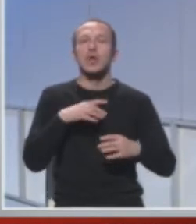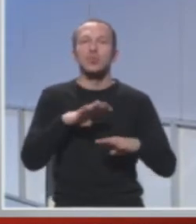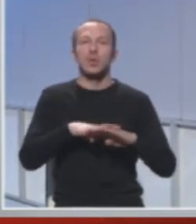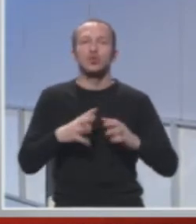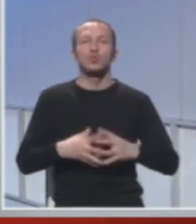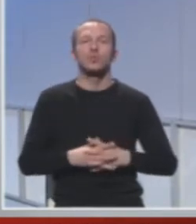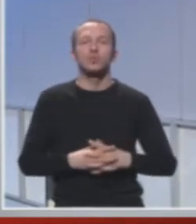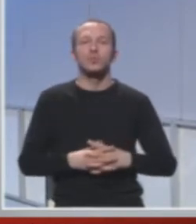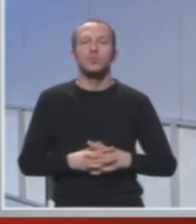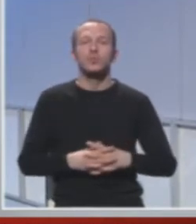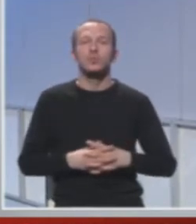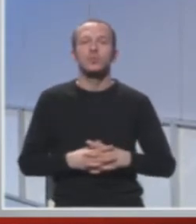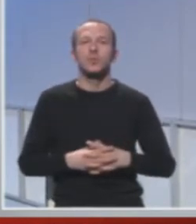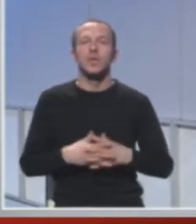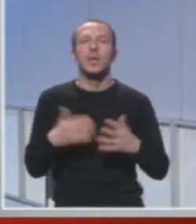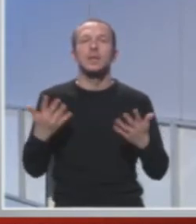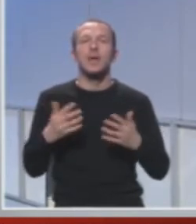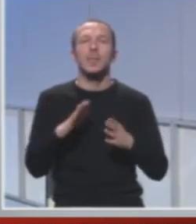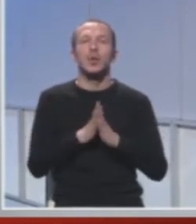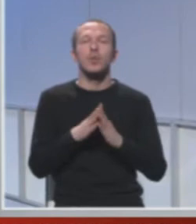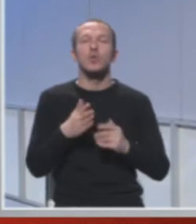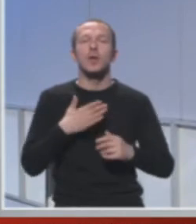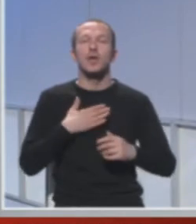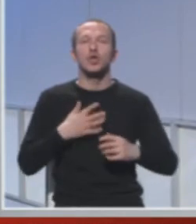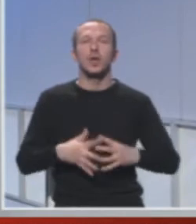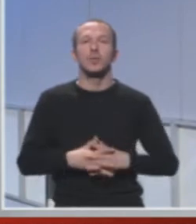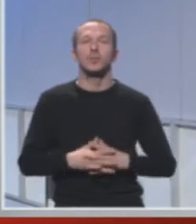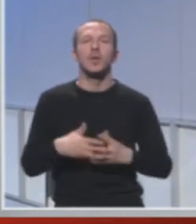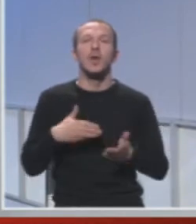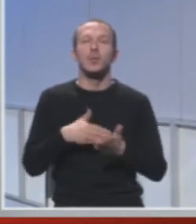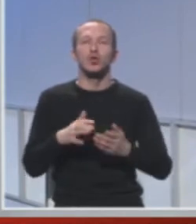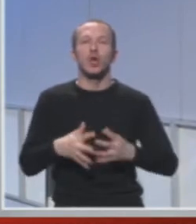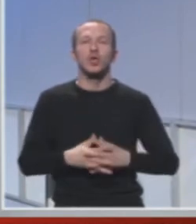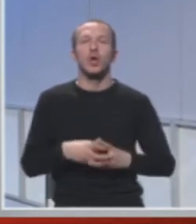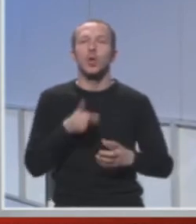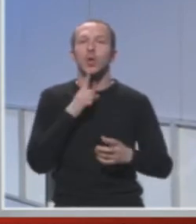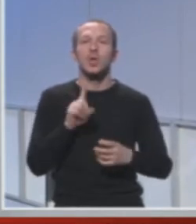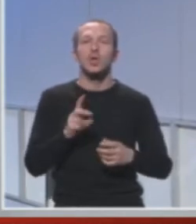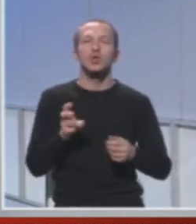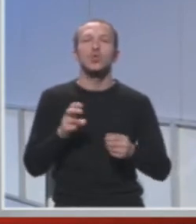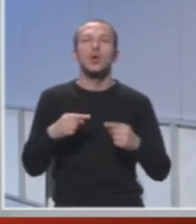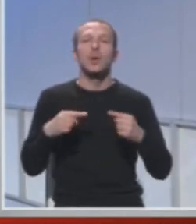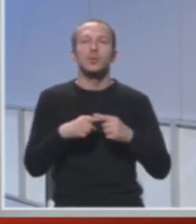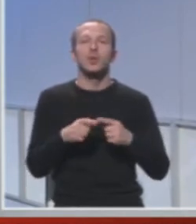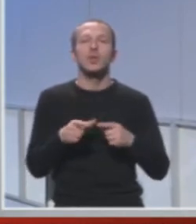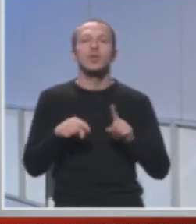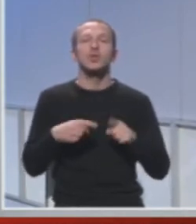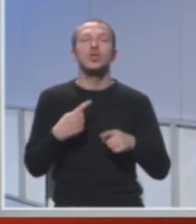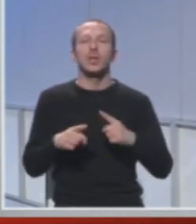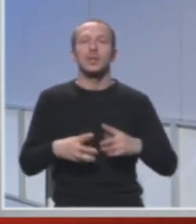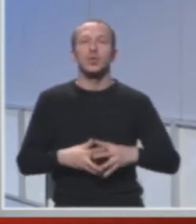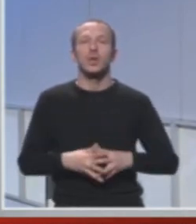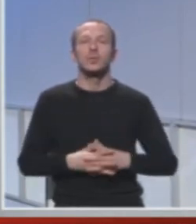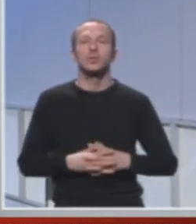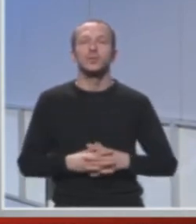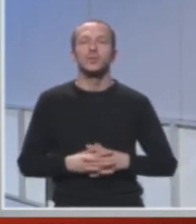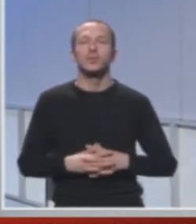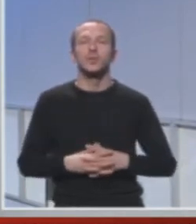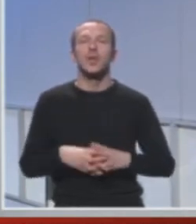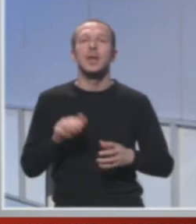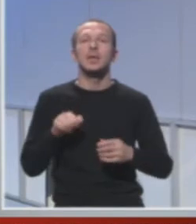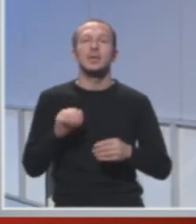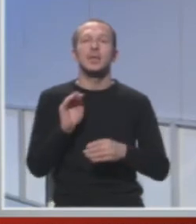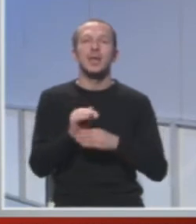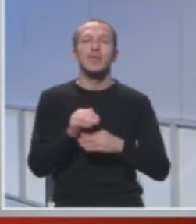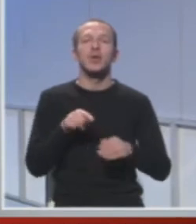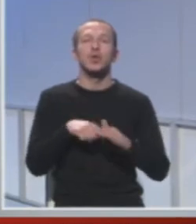mrežu, gdje apelujemo još jednom na naše potrošače koji nisu prespojeni iz određenih razloga, da se